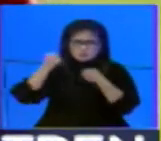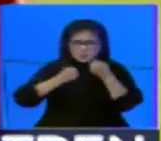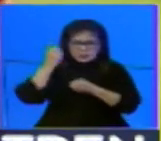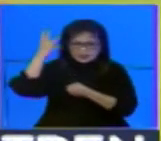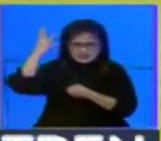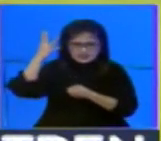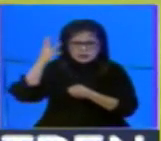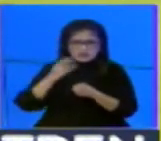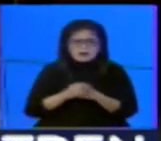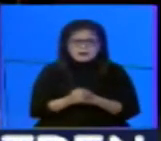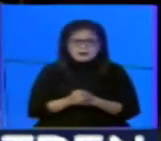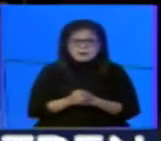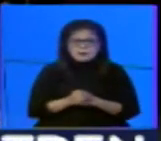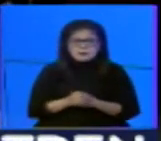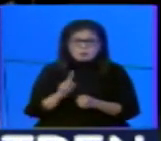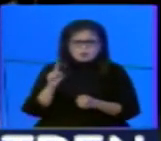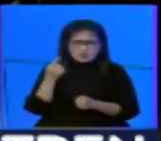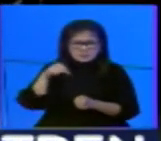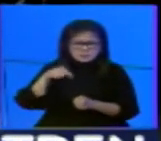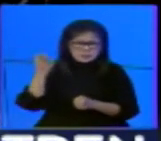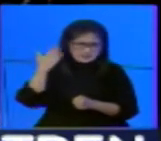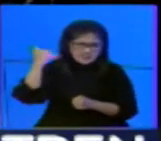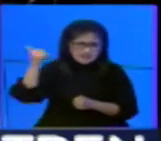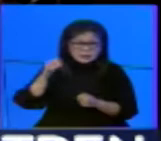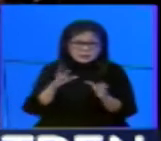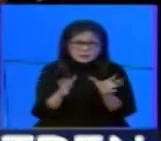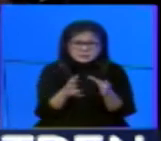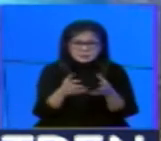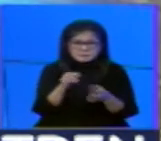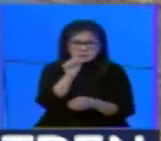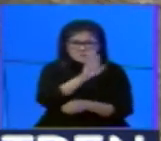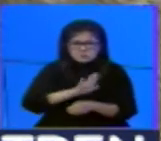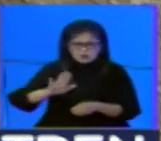Dan alhamdulillah dari situ saya bisa dipanggil seleksi timnas Indonesia U19.